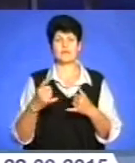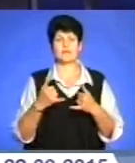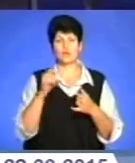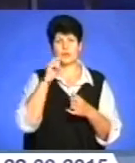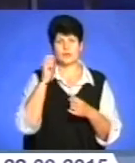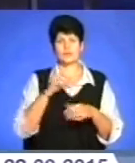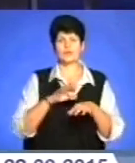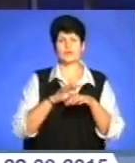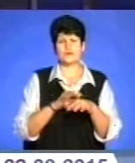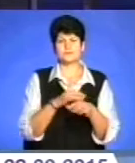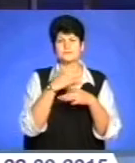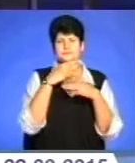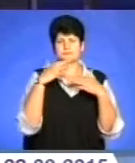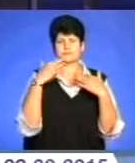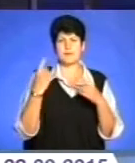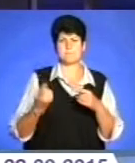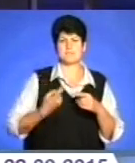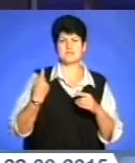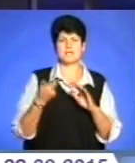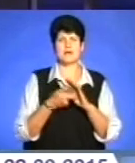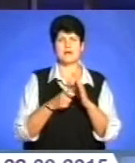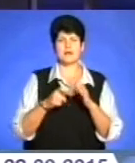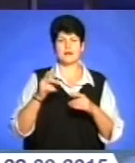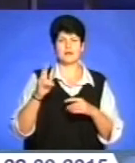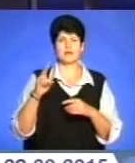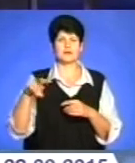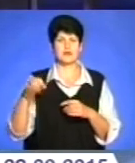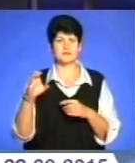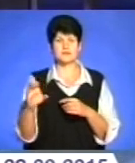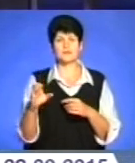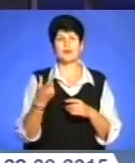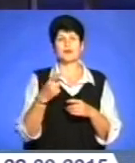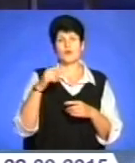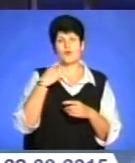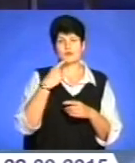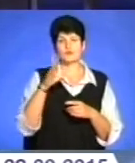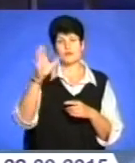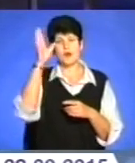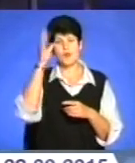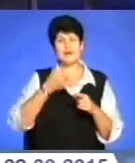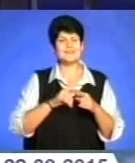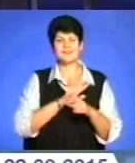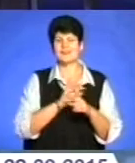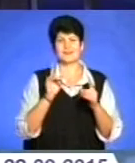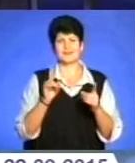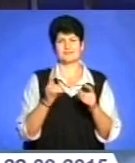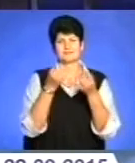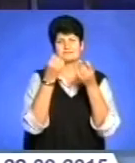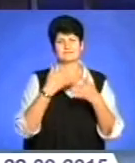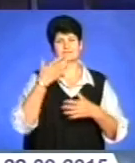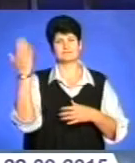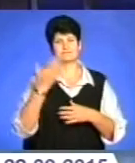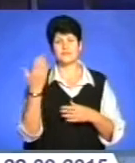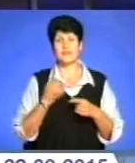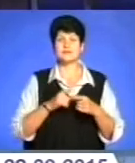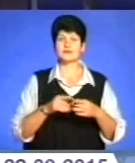установ провели десятки майстер-класів. Гості мали змогу переконатися, що наука – це не лише суха теорія, але й цікава,